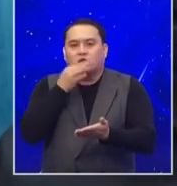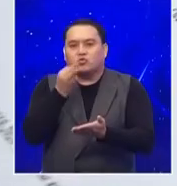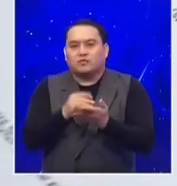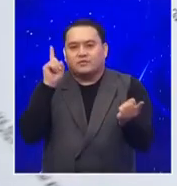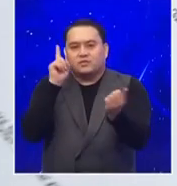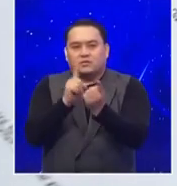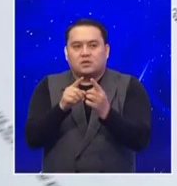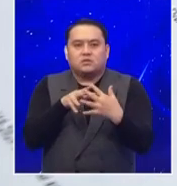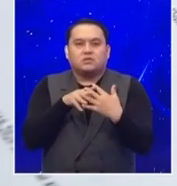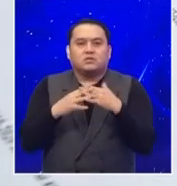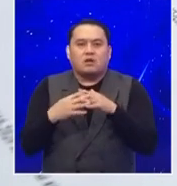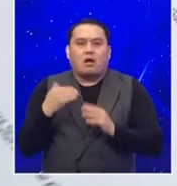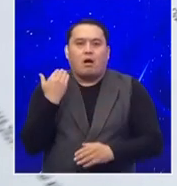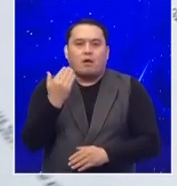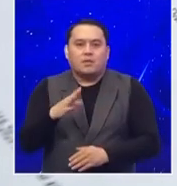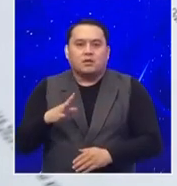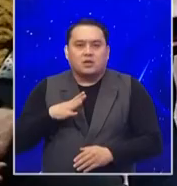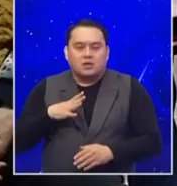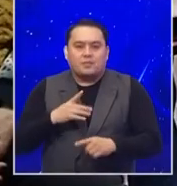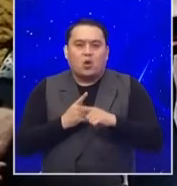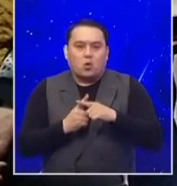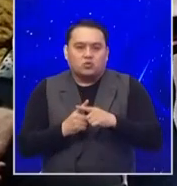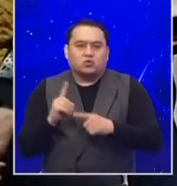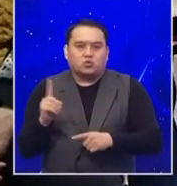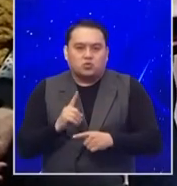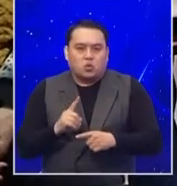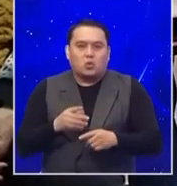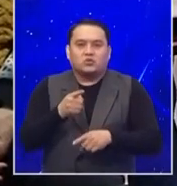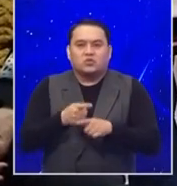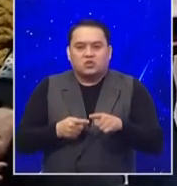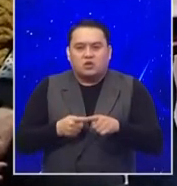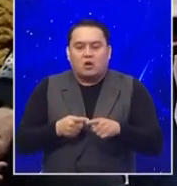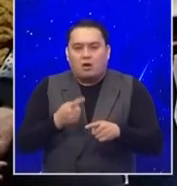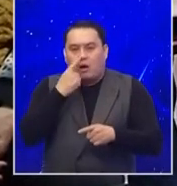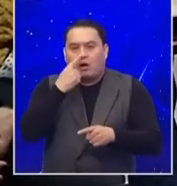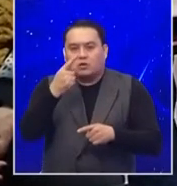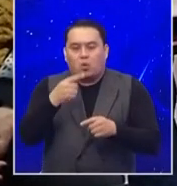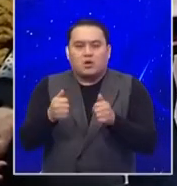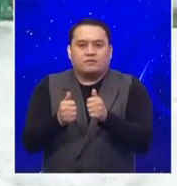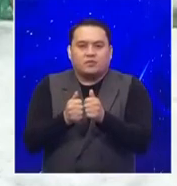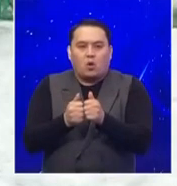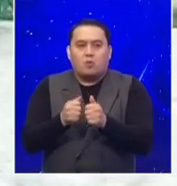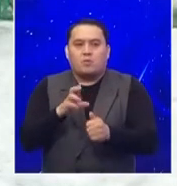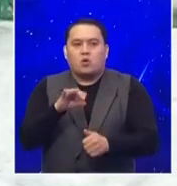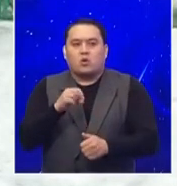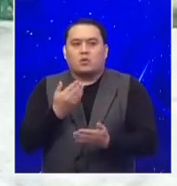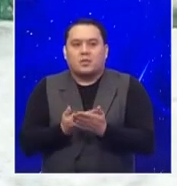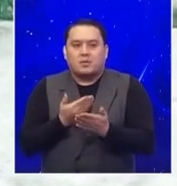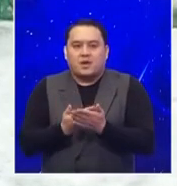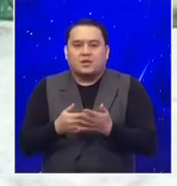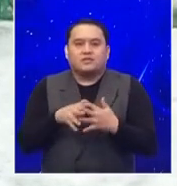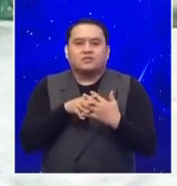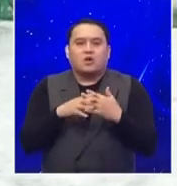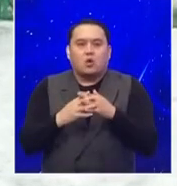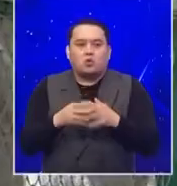встрече акима сельского округа прозвучали и плюсы. Несмотря на небольшую численность и удаленность села, Бояулы – образцовый поселок.